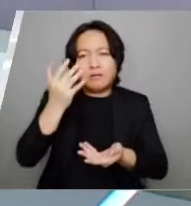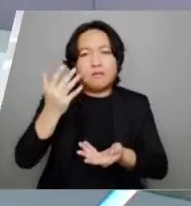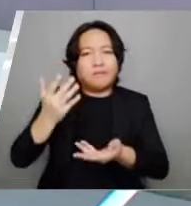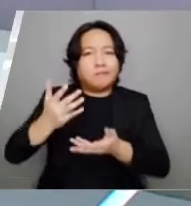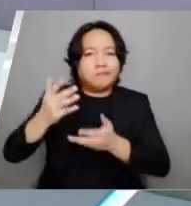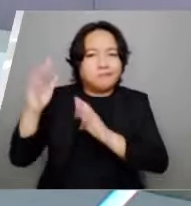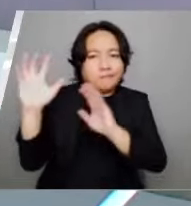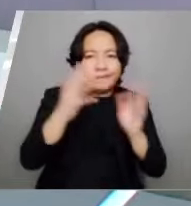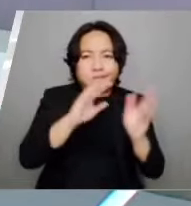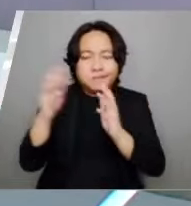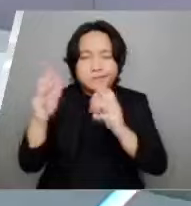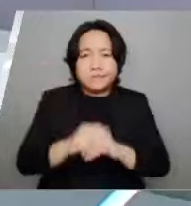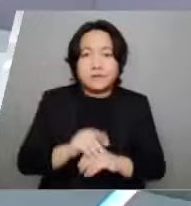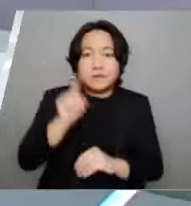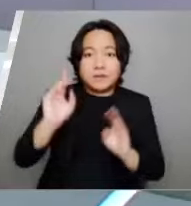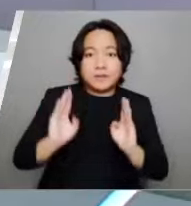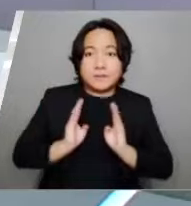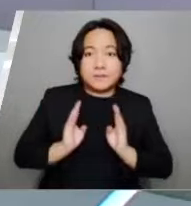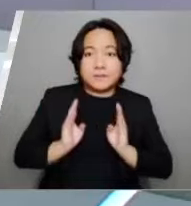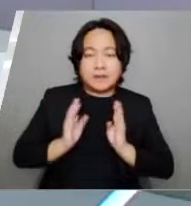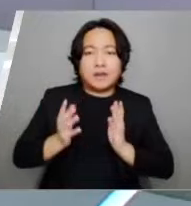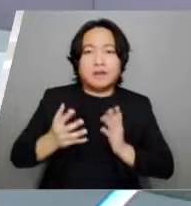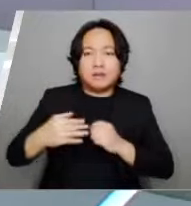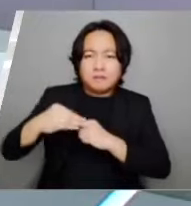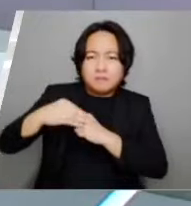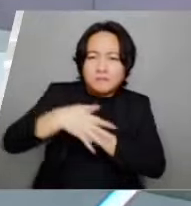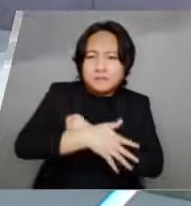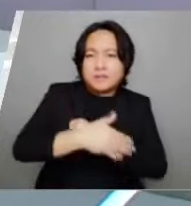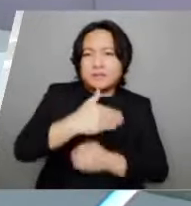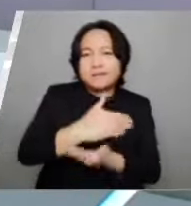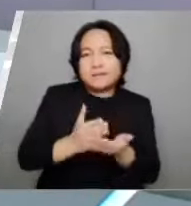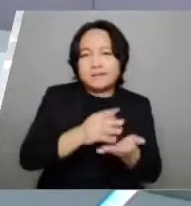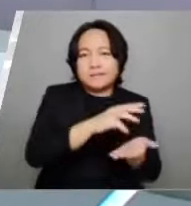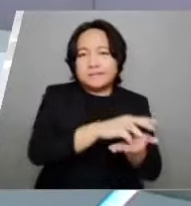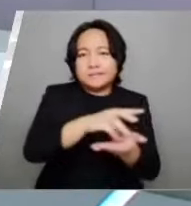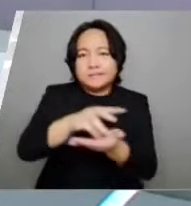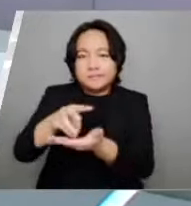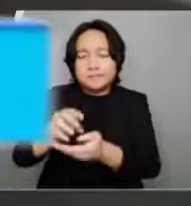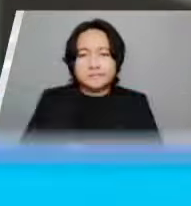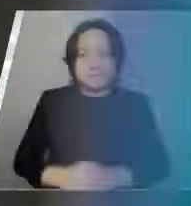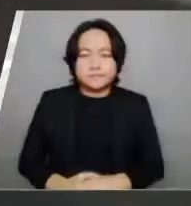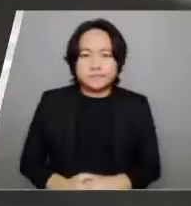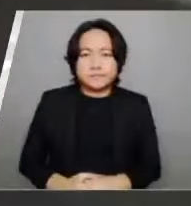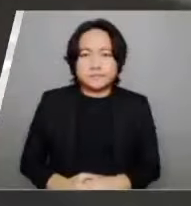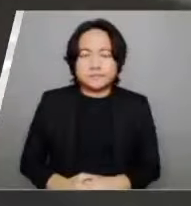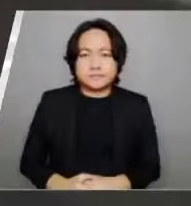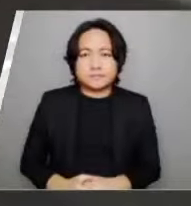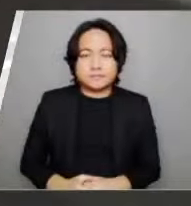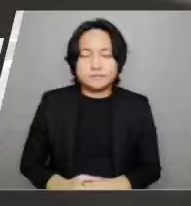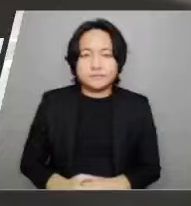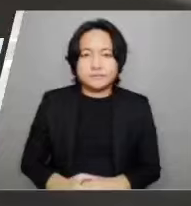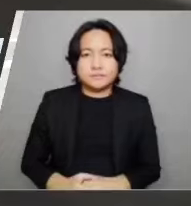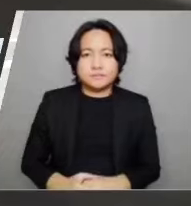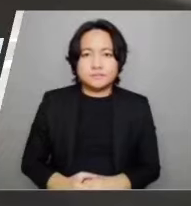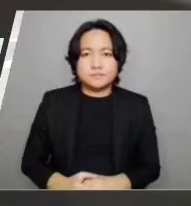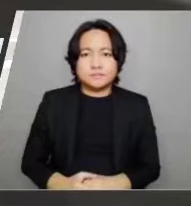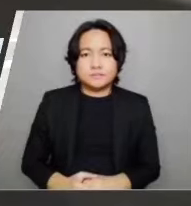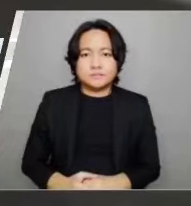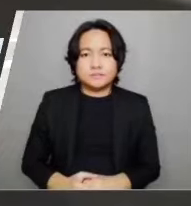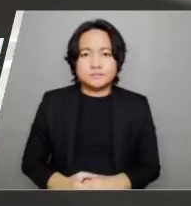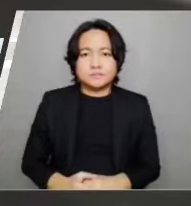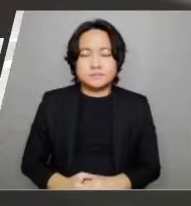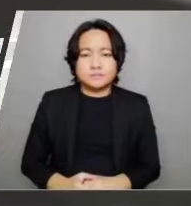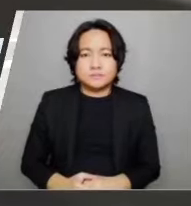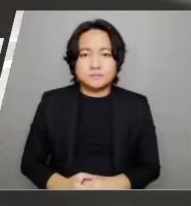ilang lugar. At mula sa Baguio City, saksila si Sandra Ginaldo. Sandra?